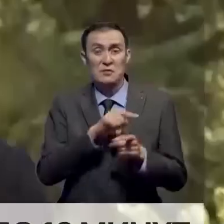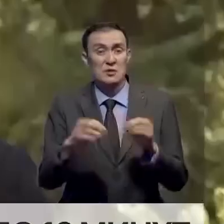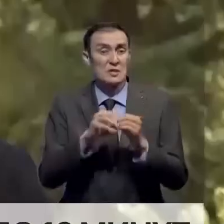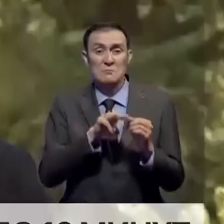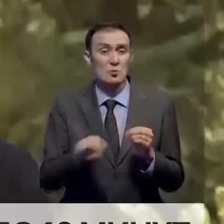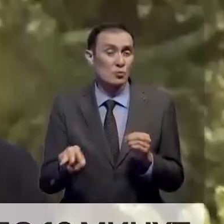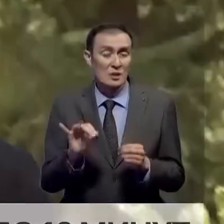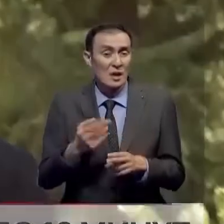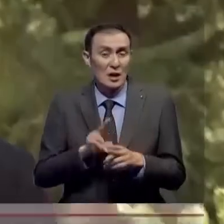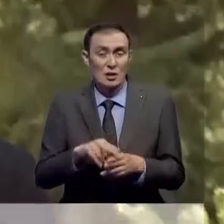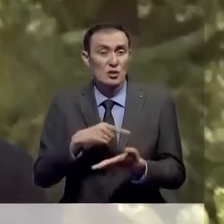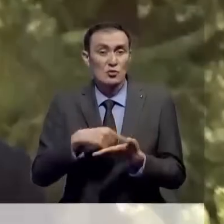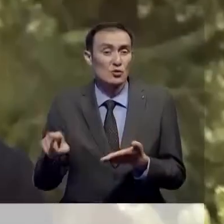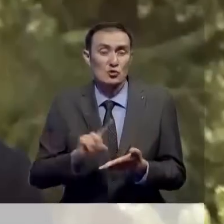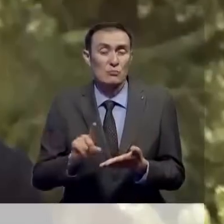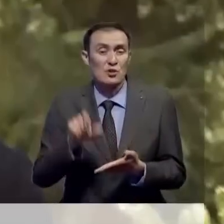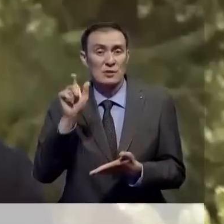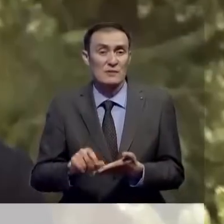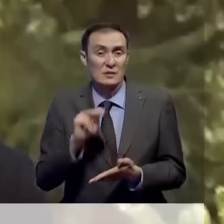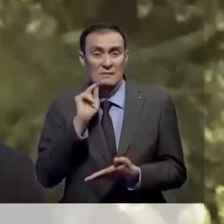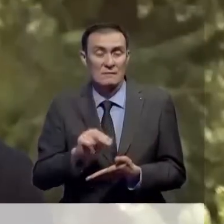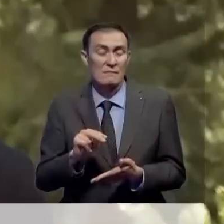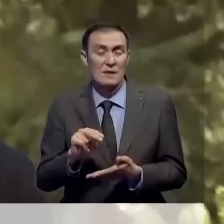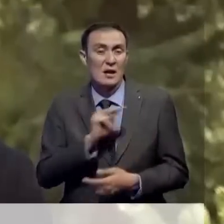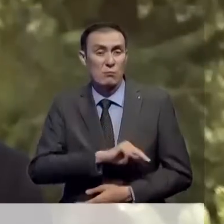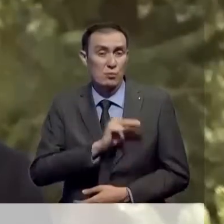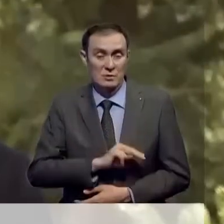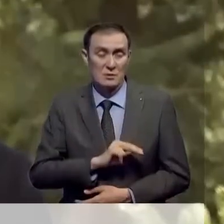И это исключает человеческий фактор в обработке